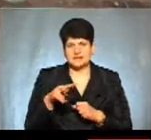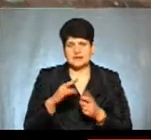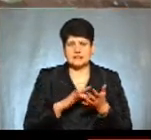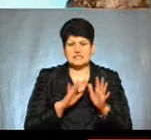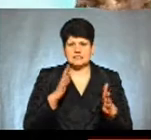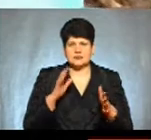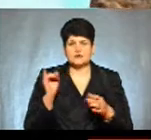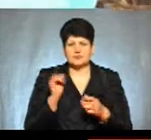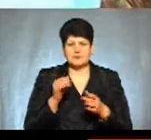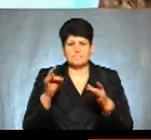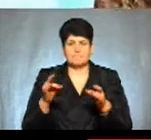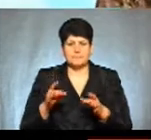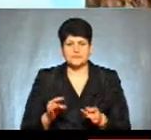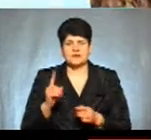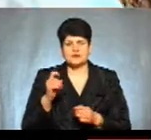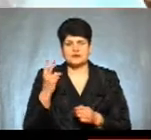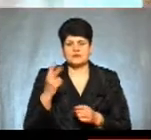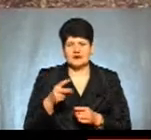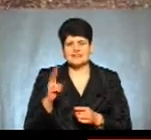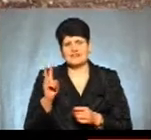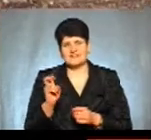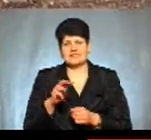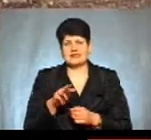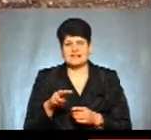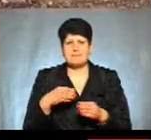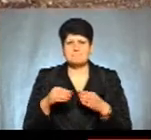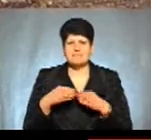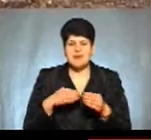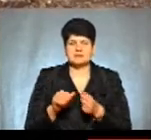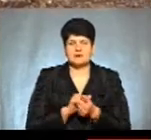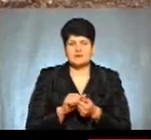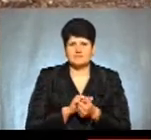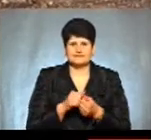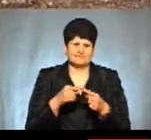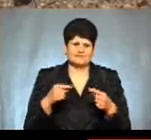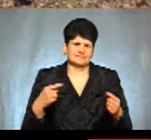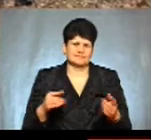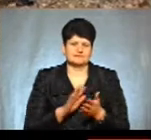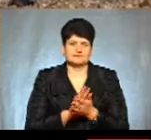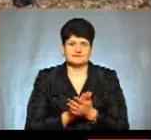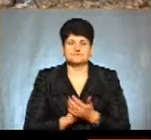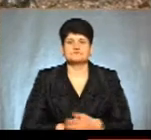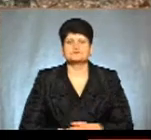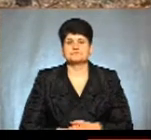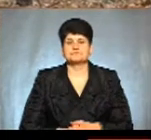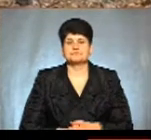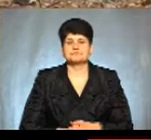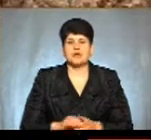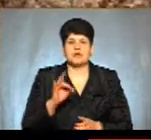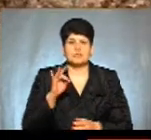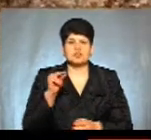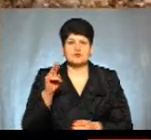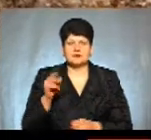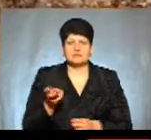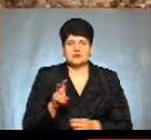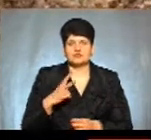і поліетиленові пакети об'ємом 120 і 200 літрів для пластику, паперу й іншого сміття. Роман Череватий